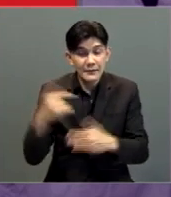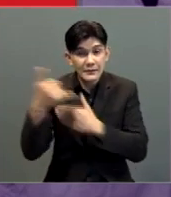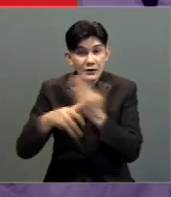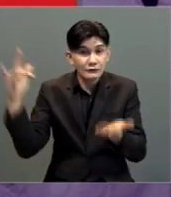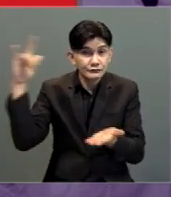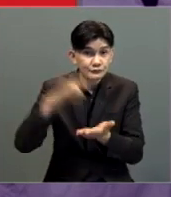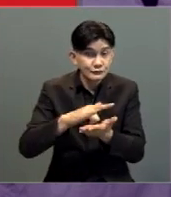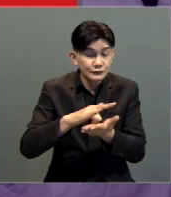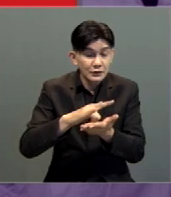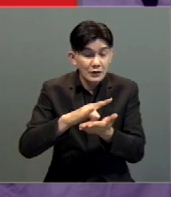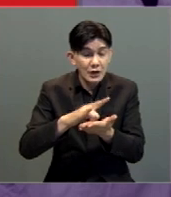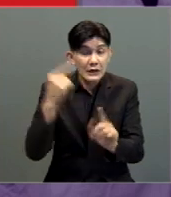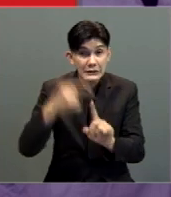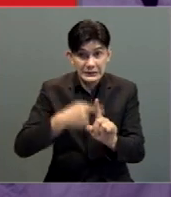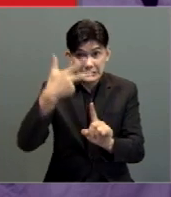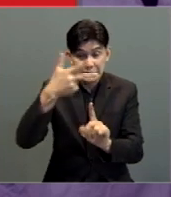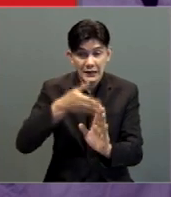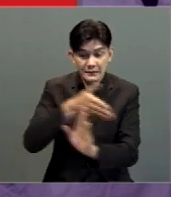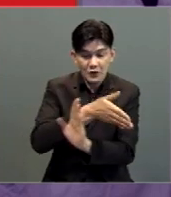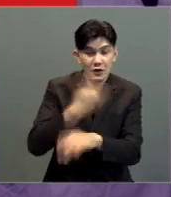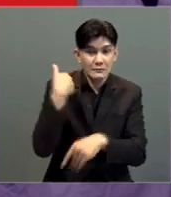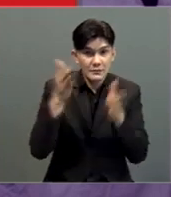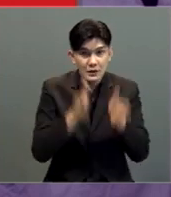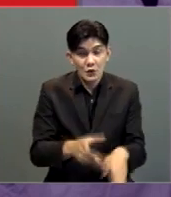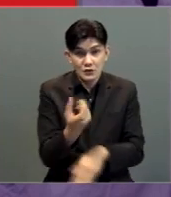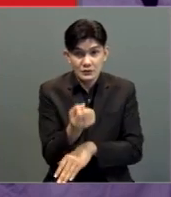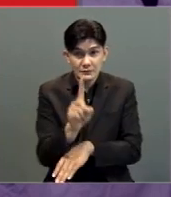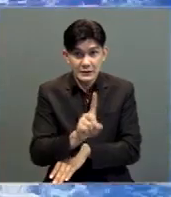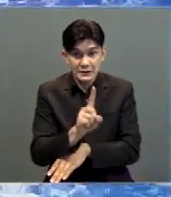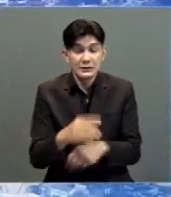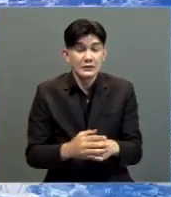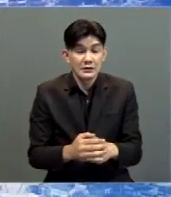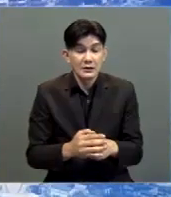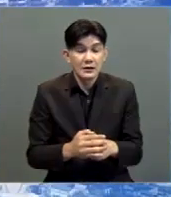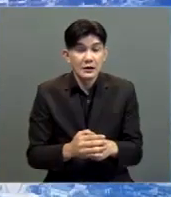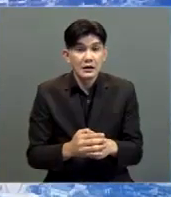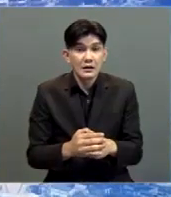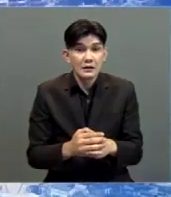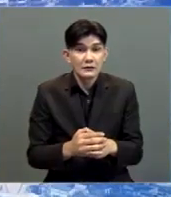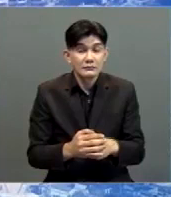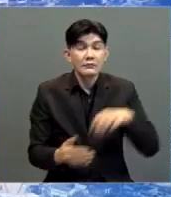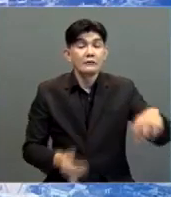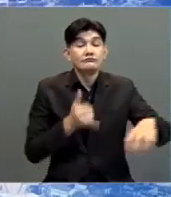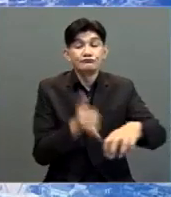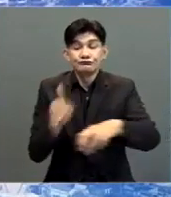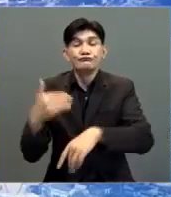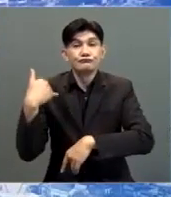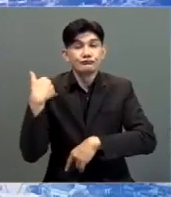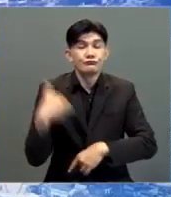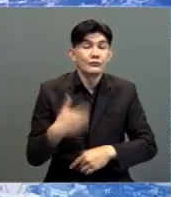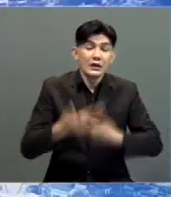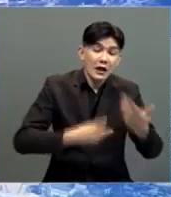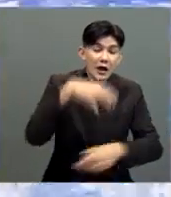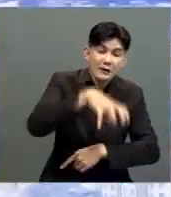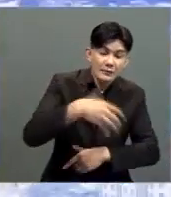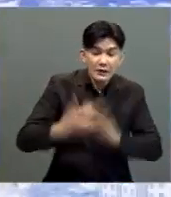ลบมาจากตางประเทศเมอช่งเดินมนาคมที่ผ่านมามีจำน 11 คนคนที่เดินทางไปสถานที่ต่างๆอย่างเช่นห้างสพ